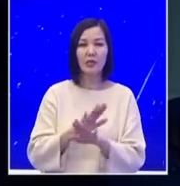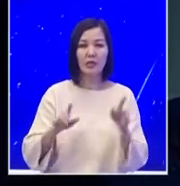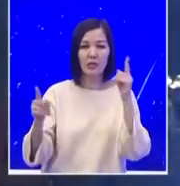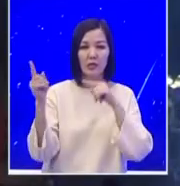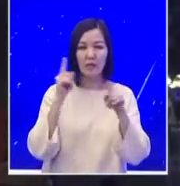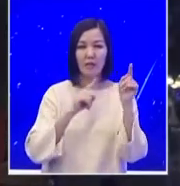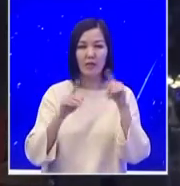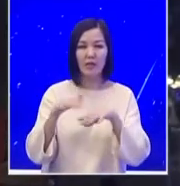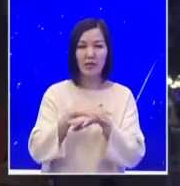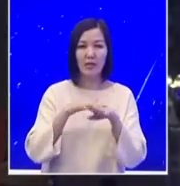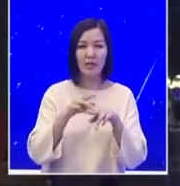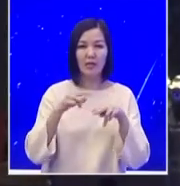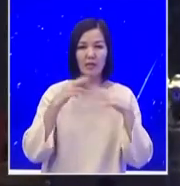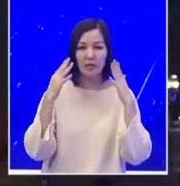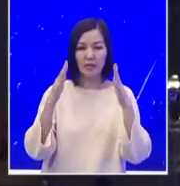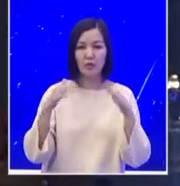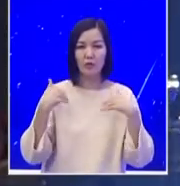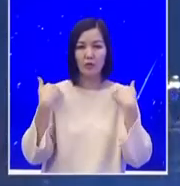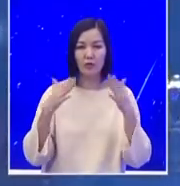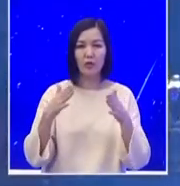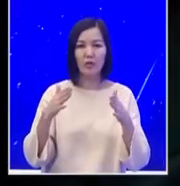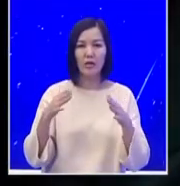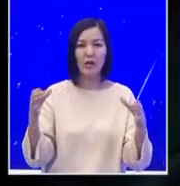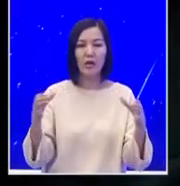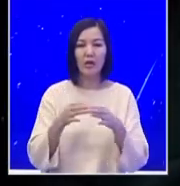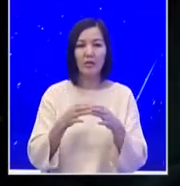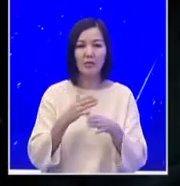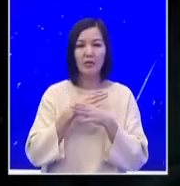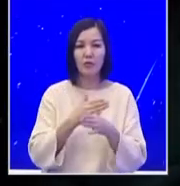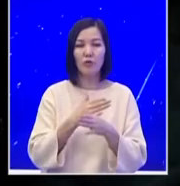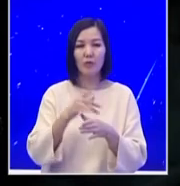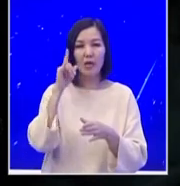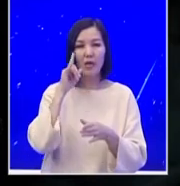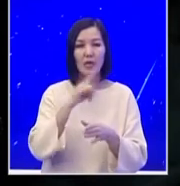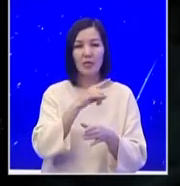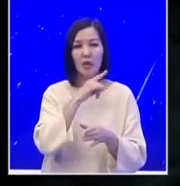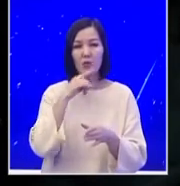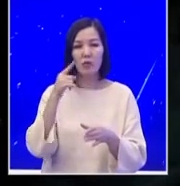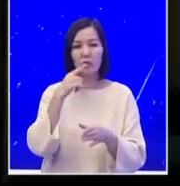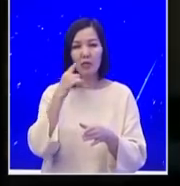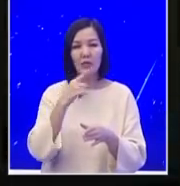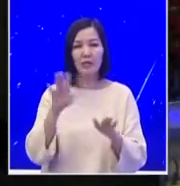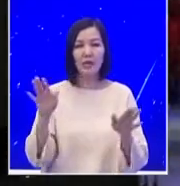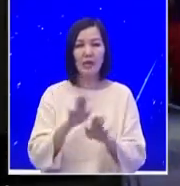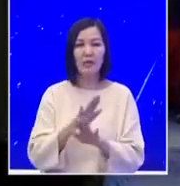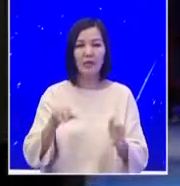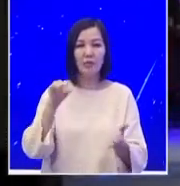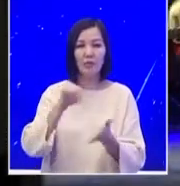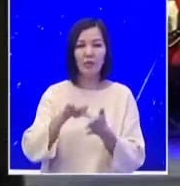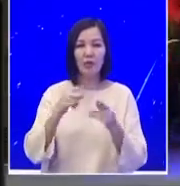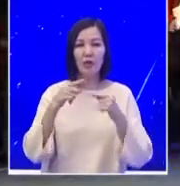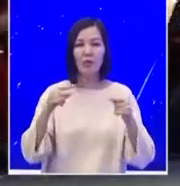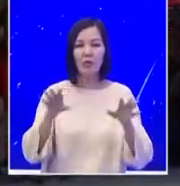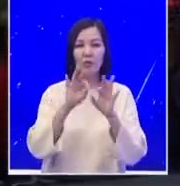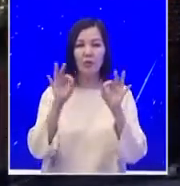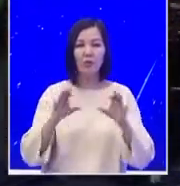әншінің шығармалары жұрт назарына ұсынылды. Аспаптар оркестрінің сүйемелдеуімен қазақ, орыс тілдерінде эстрадалық әндер орындалып,